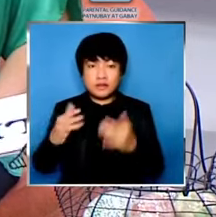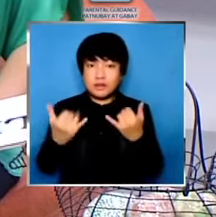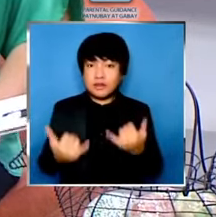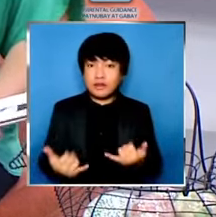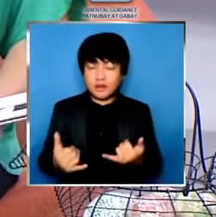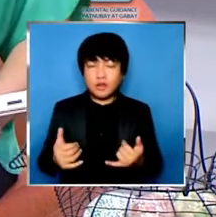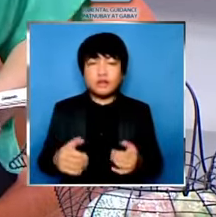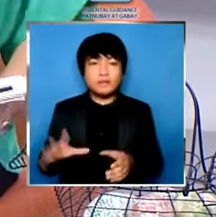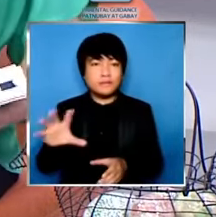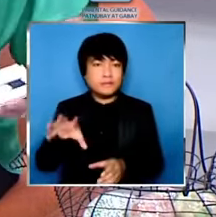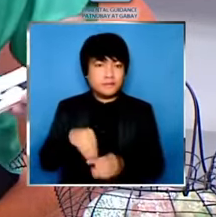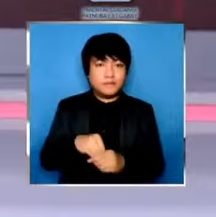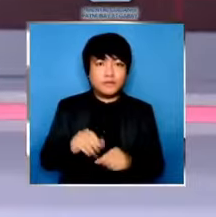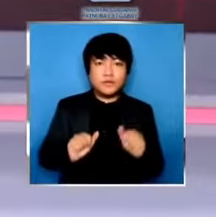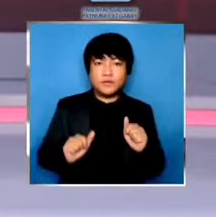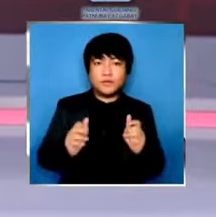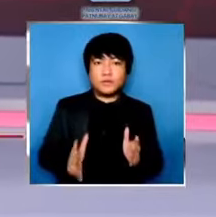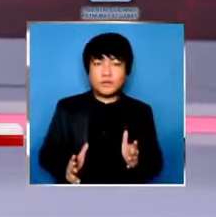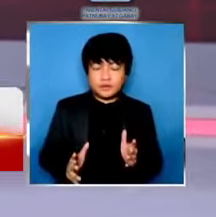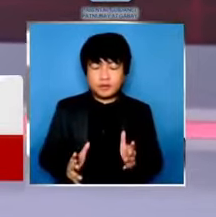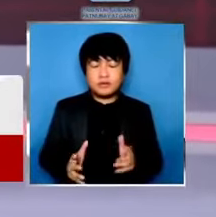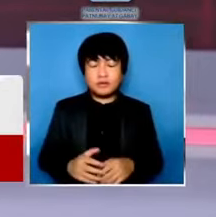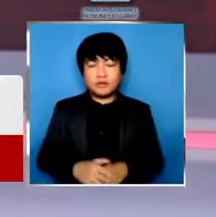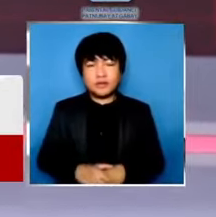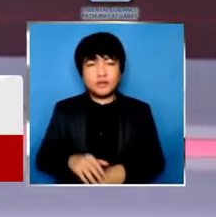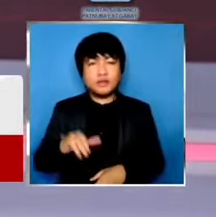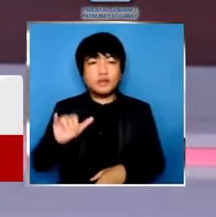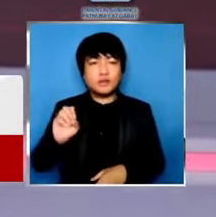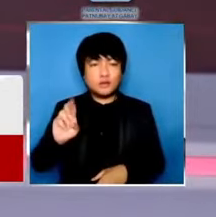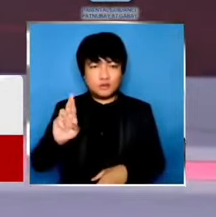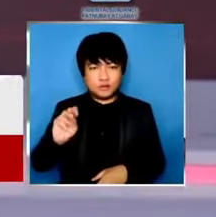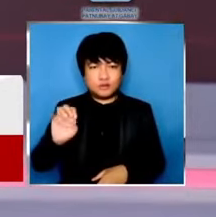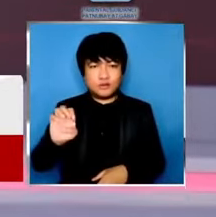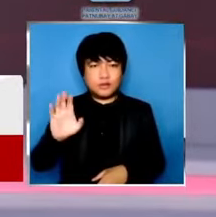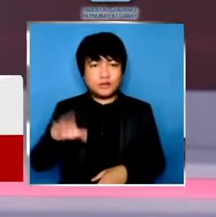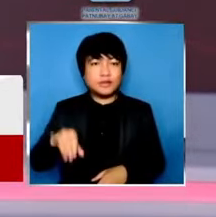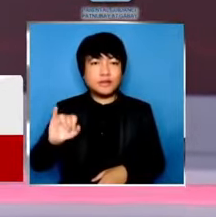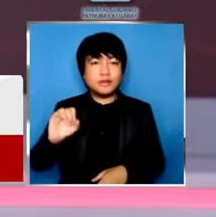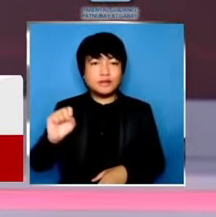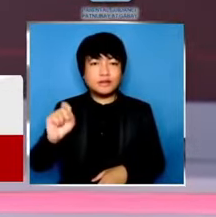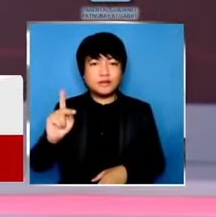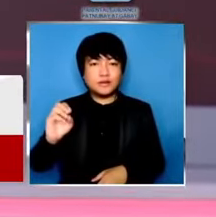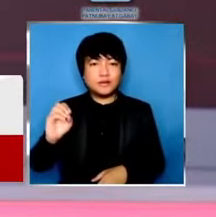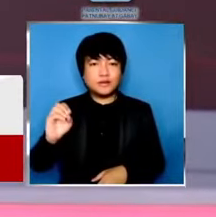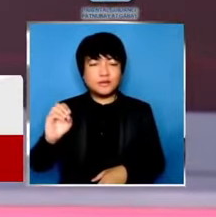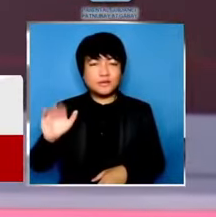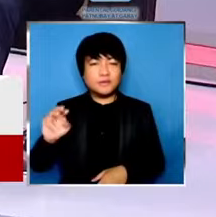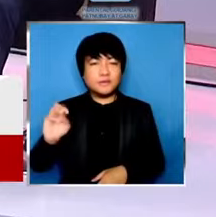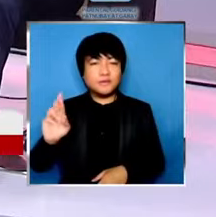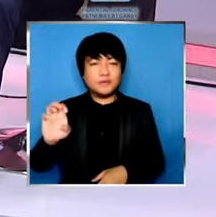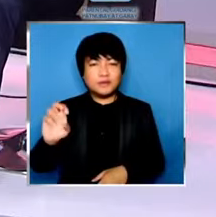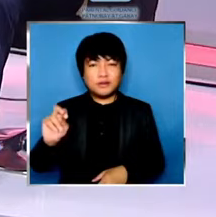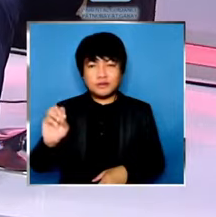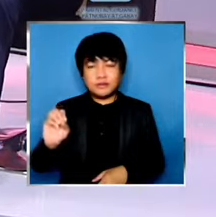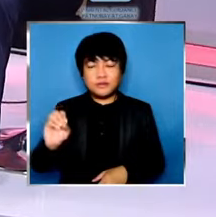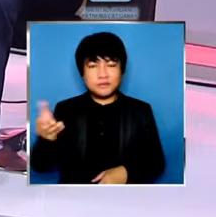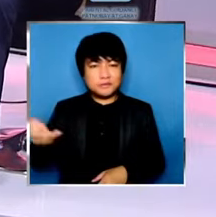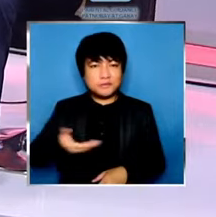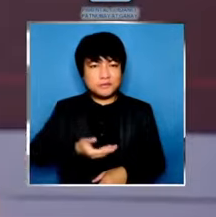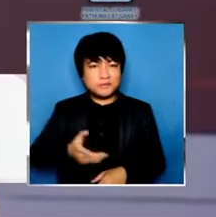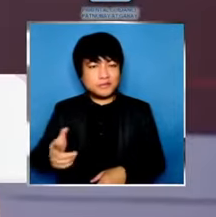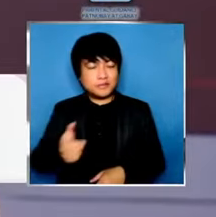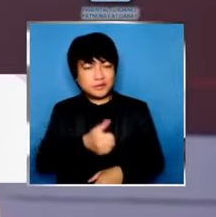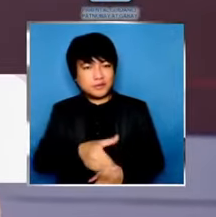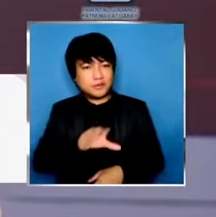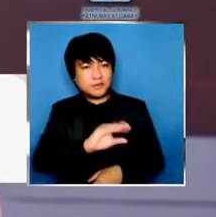please welcome Yorme Isko Moreno. Yorme! Hi Isko. Kuya Kim and Susan. Magandang gabi, Yorme! Magandang gabi sa ating mga